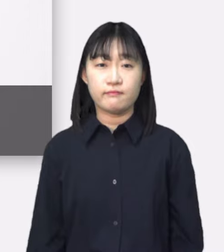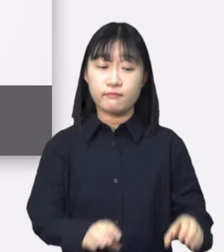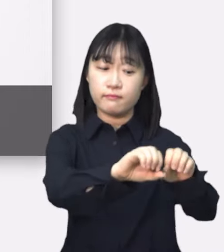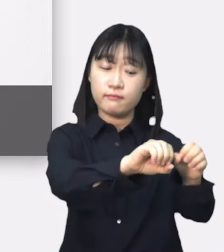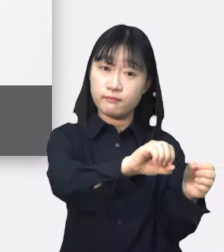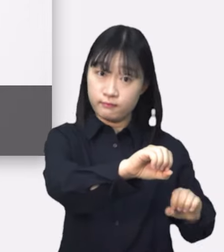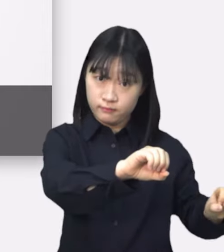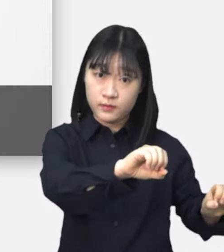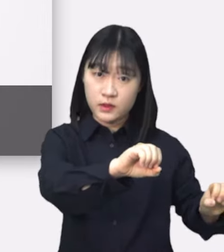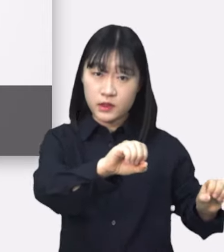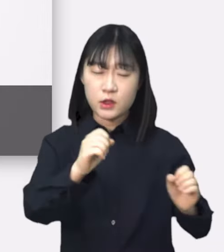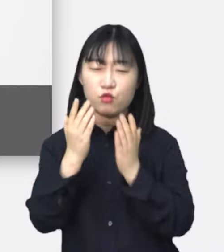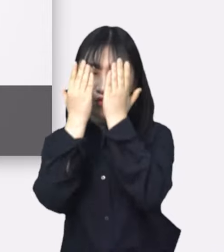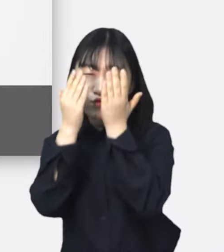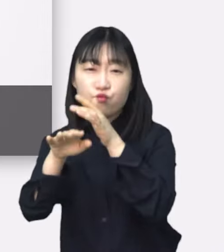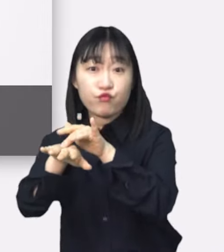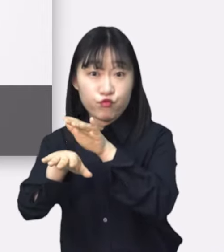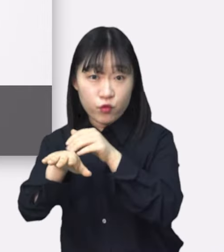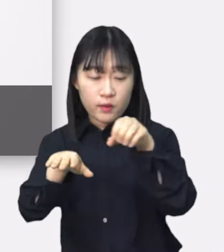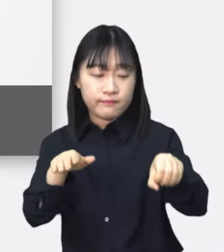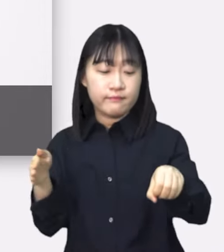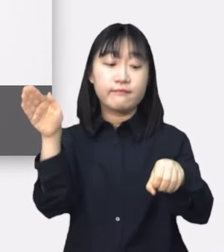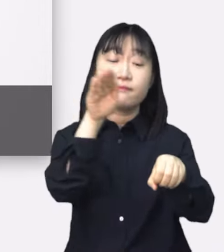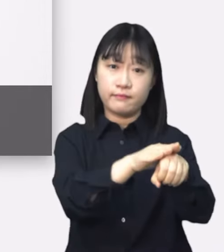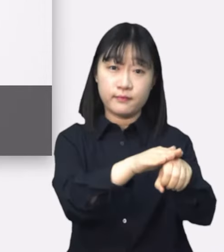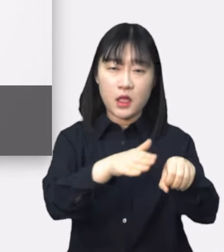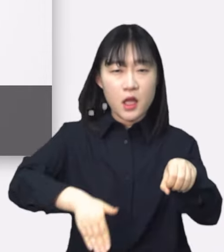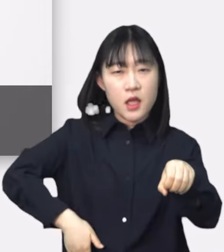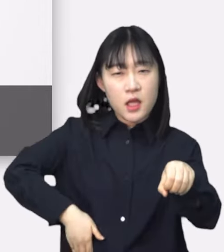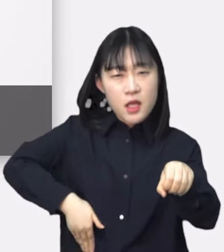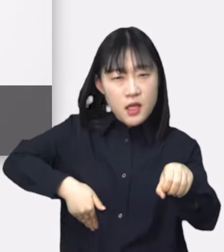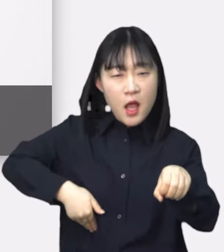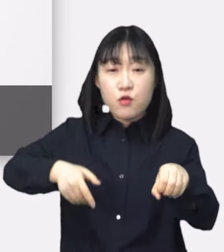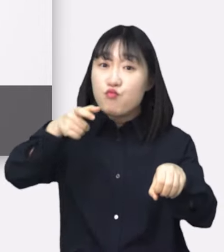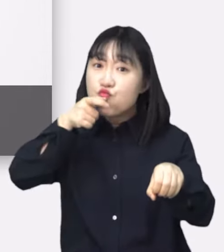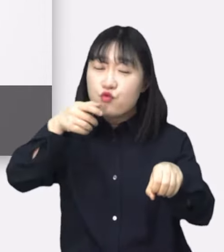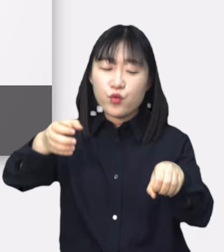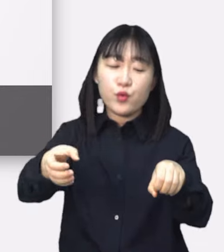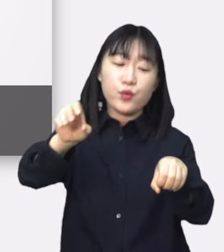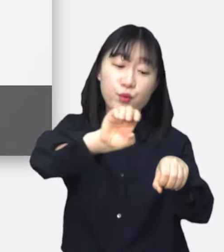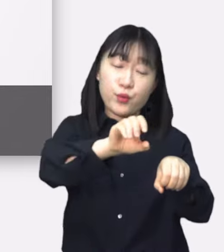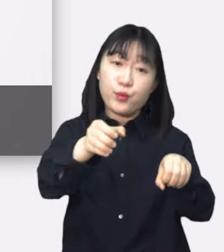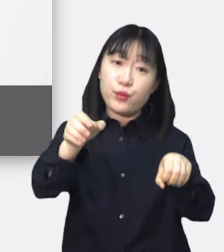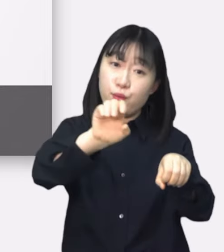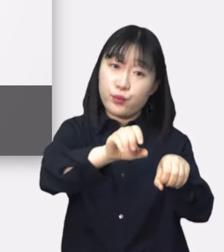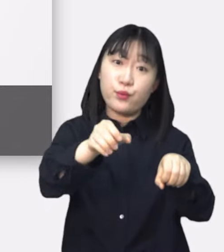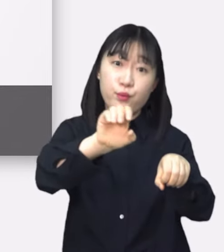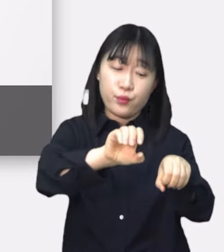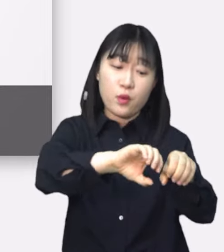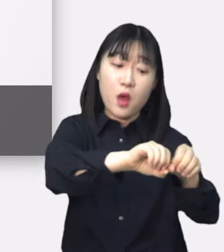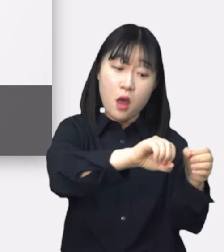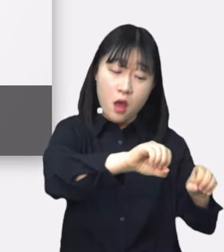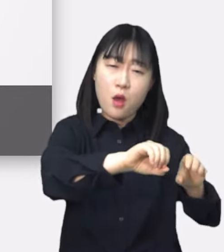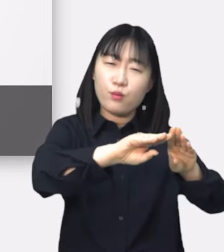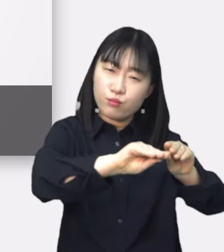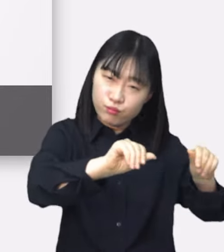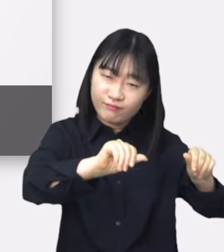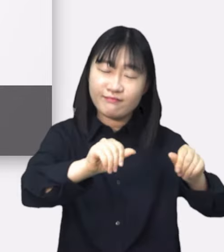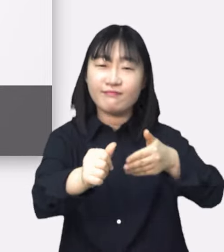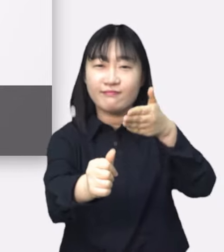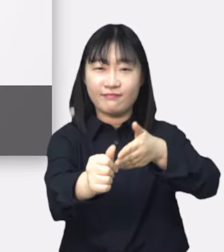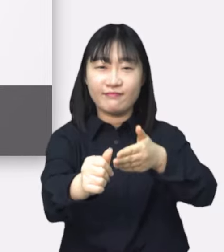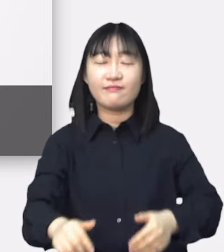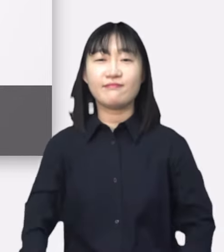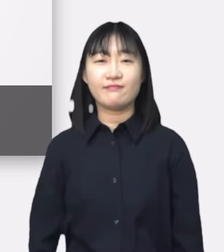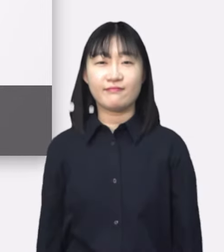배수호스에 수건을 감싼 후 50에서 60도씨의 물을 수건 위에 부어 얼어있는